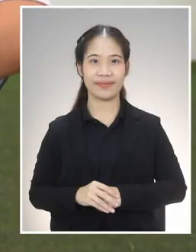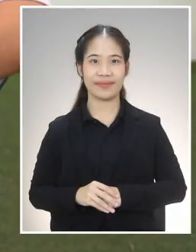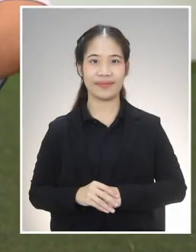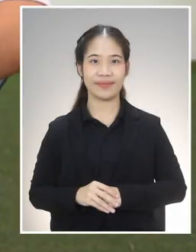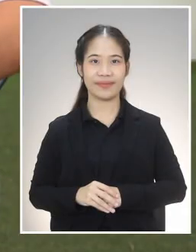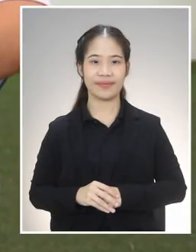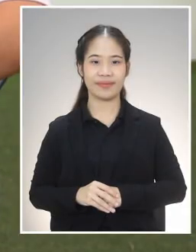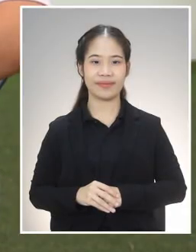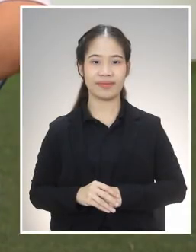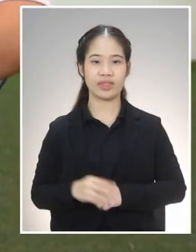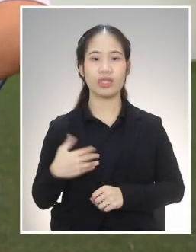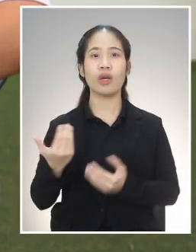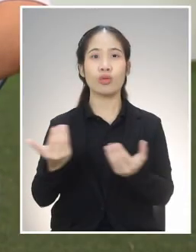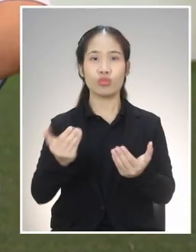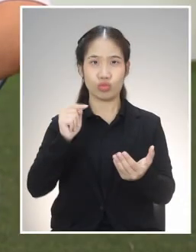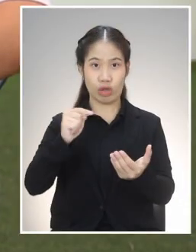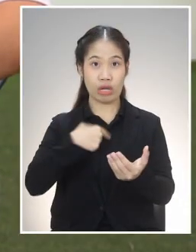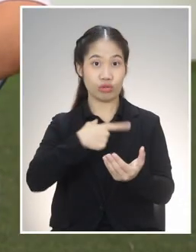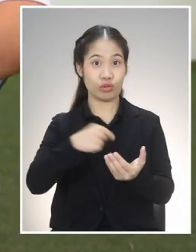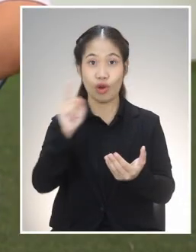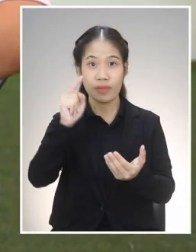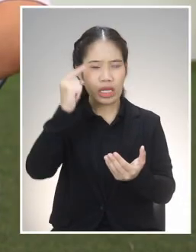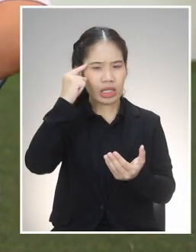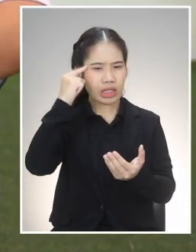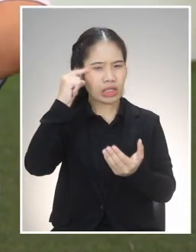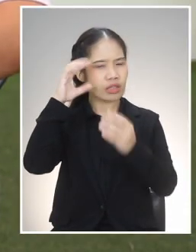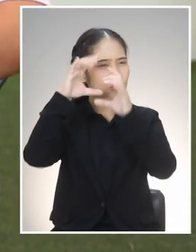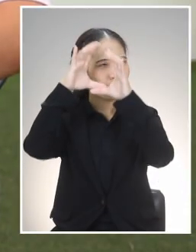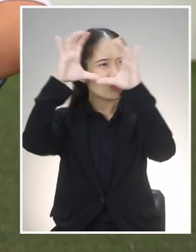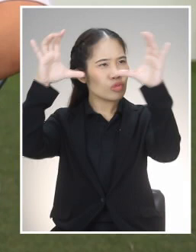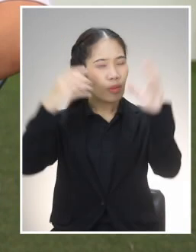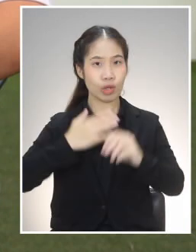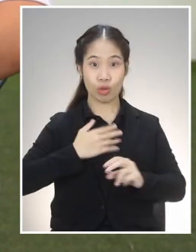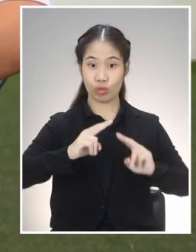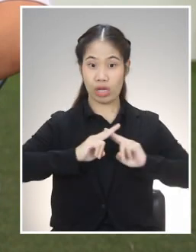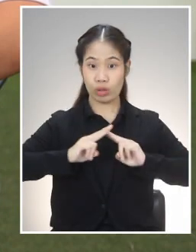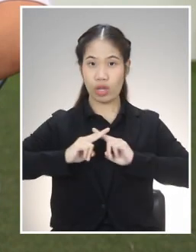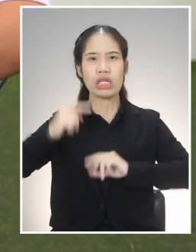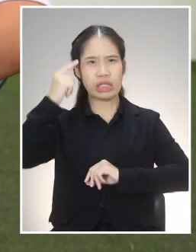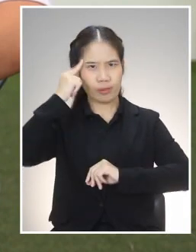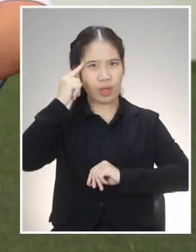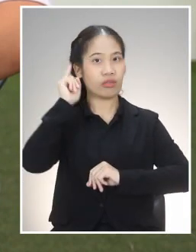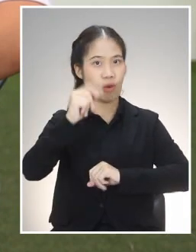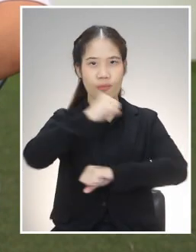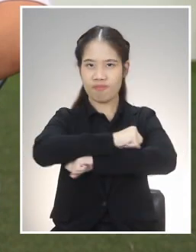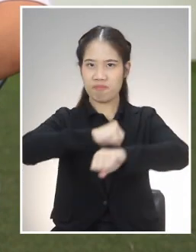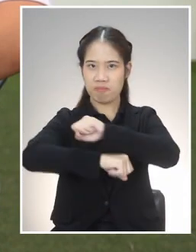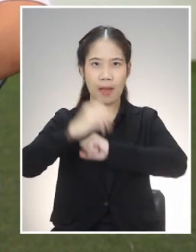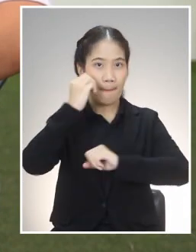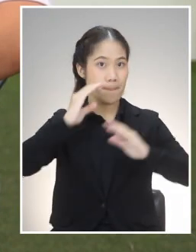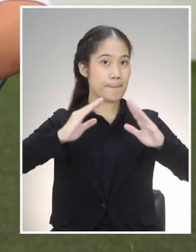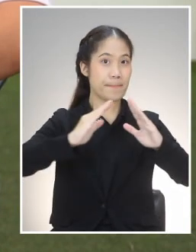เขาจะชอบจินตนาการแบบอันนี้เป็นของตัวเองของจะคิดว่าเขาจะต้องสร้างบ้านสร้างกระต๊อบ